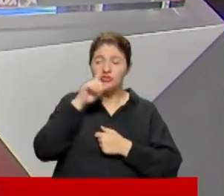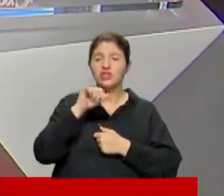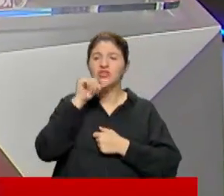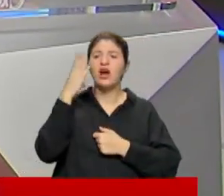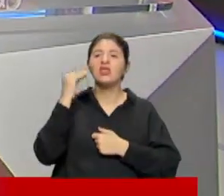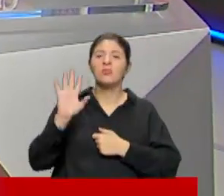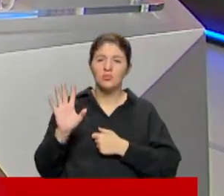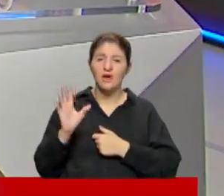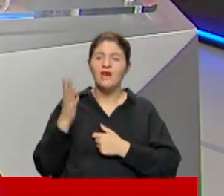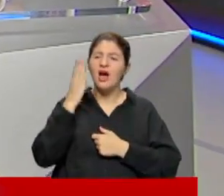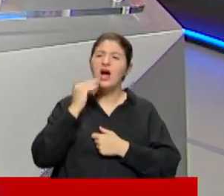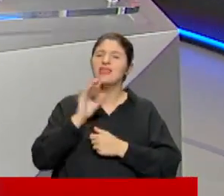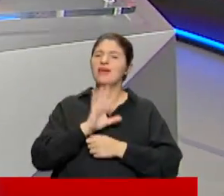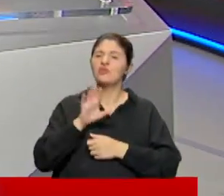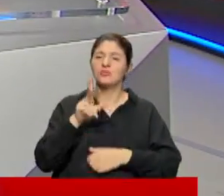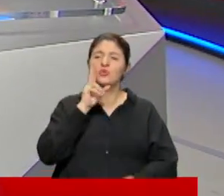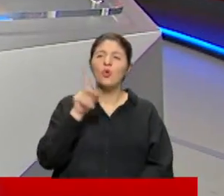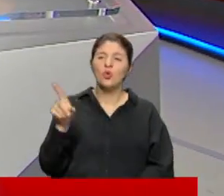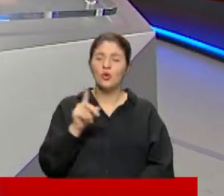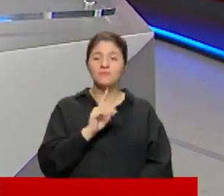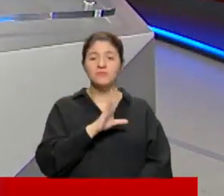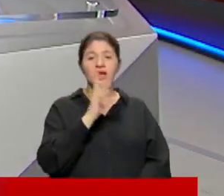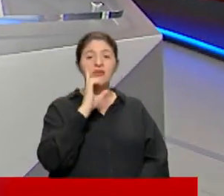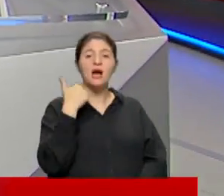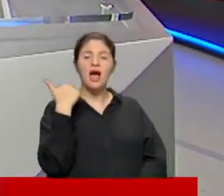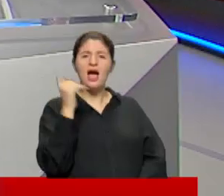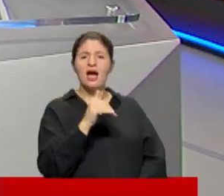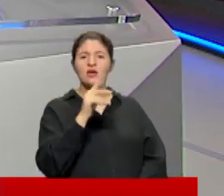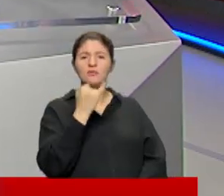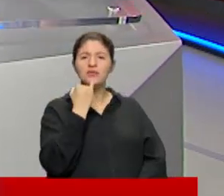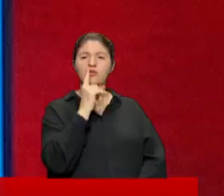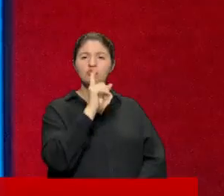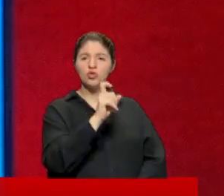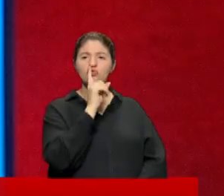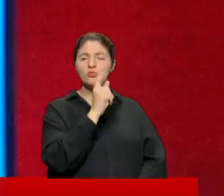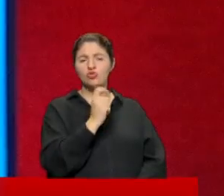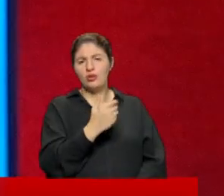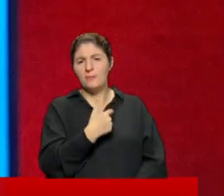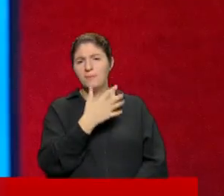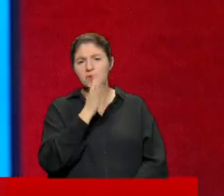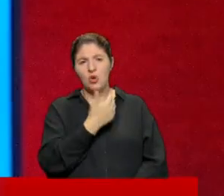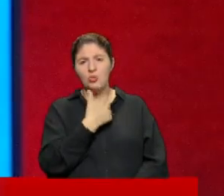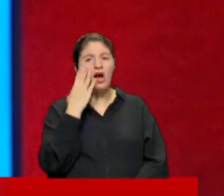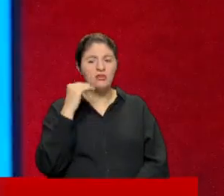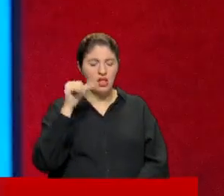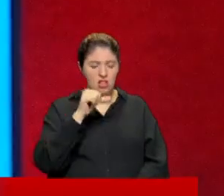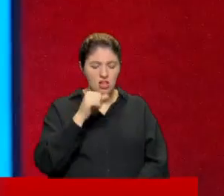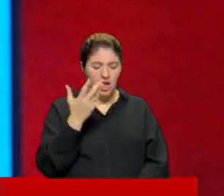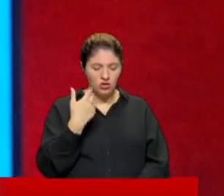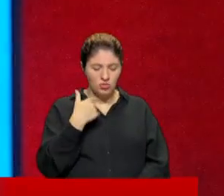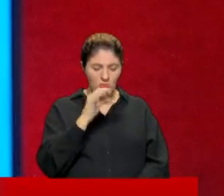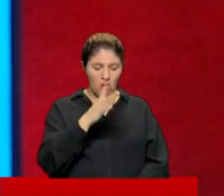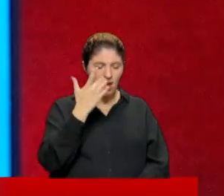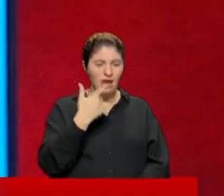hiç anlayamıyor ve anlayamayacağı gibi de duruyor yani Efendim ben gelen her konuğum muza soruyorum sormak durumundayım bilmiyorum anlayamadım henüz